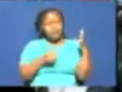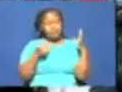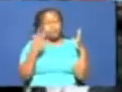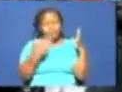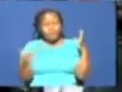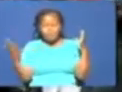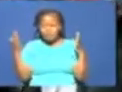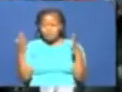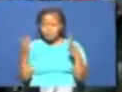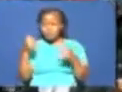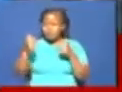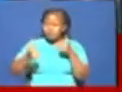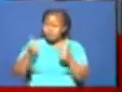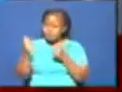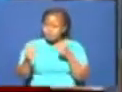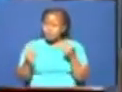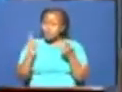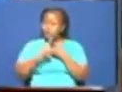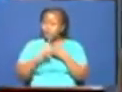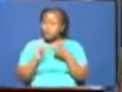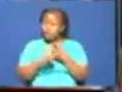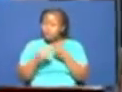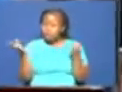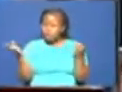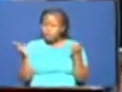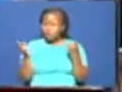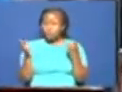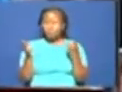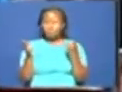Moja inaitwa utu,